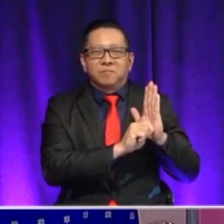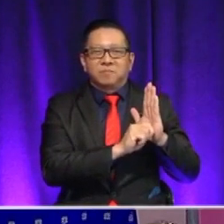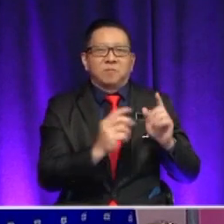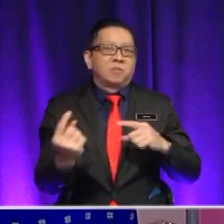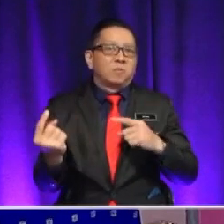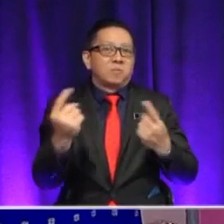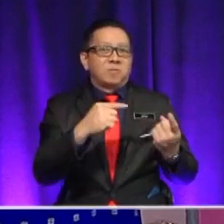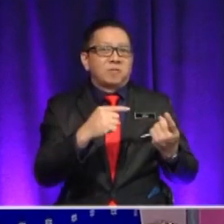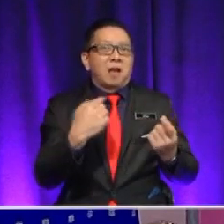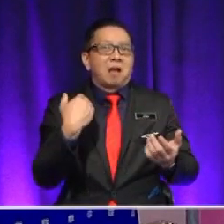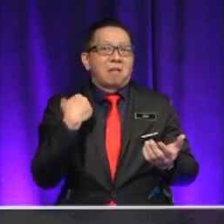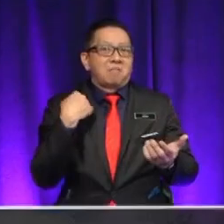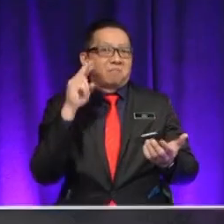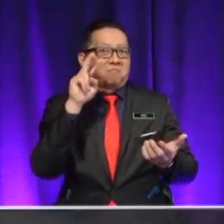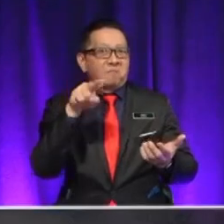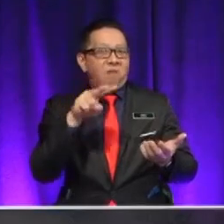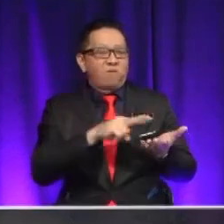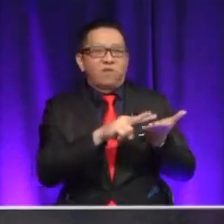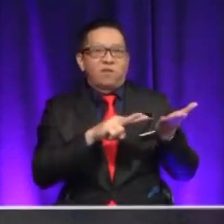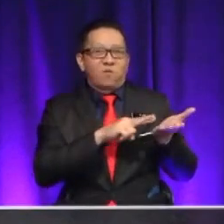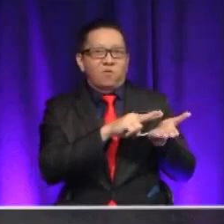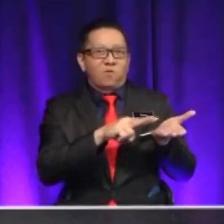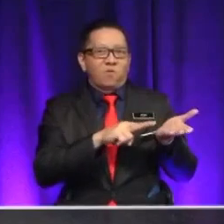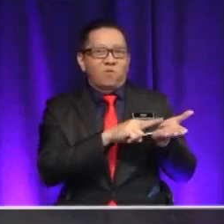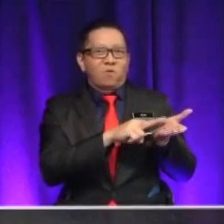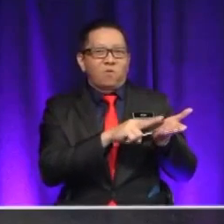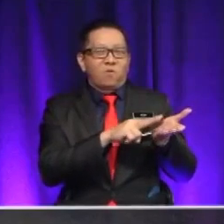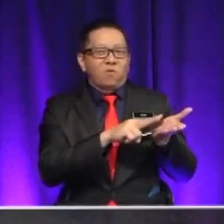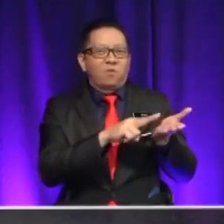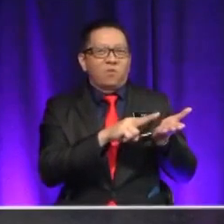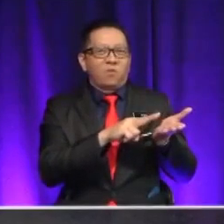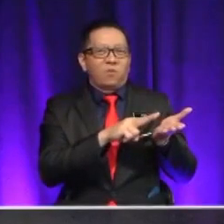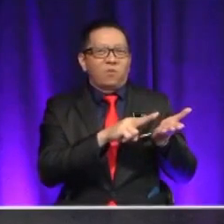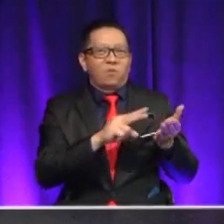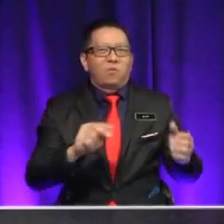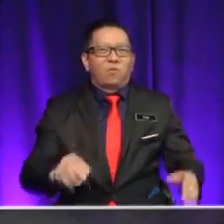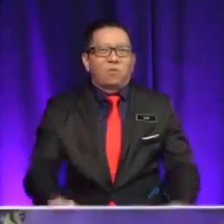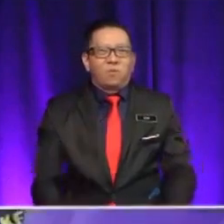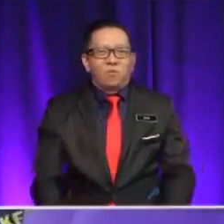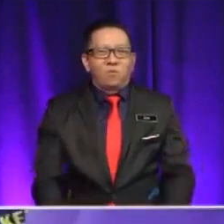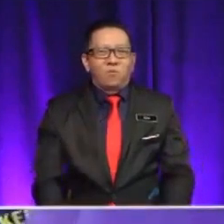Farah ada sediakan satu video. Jom kita saksikan. Okey, jom.